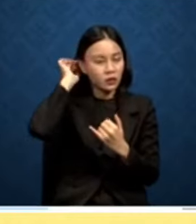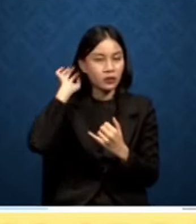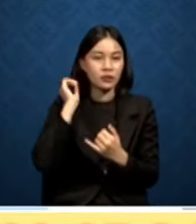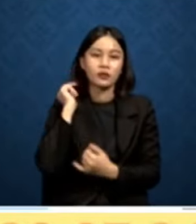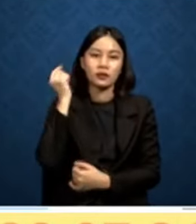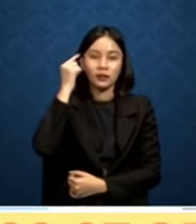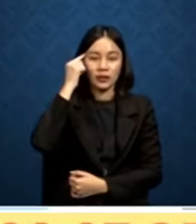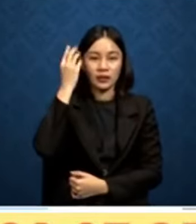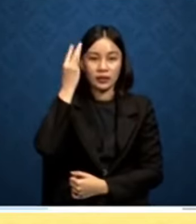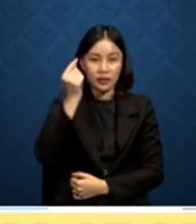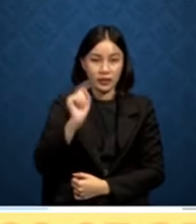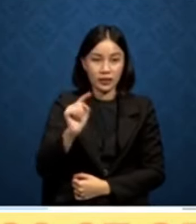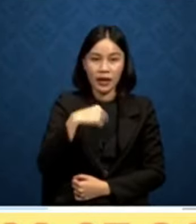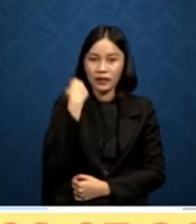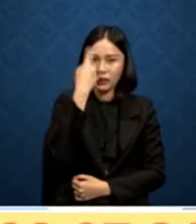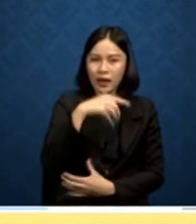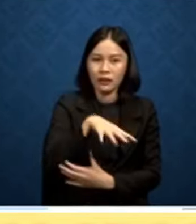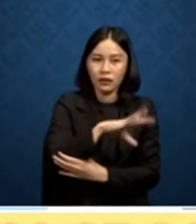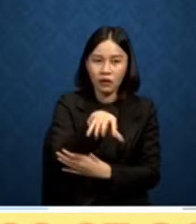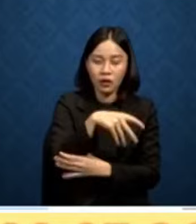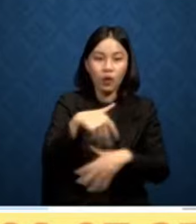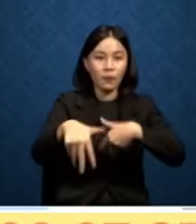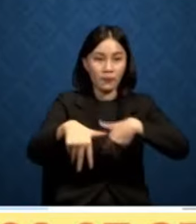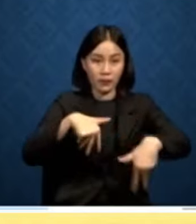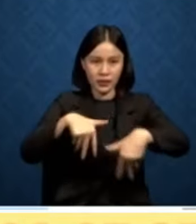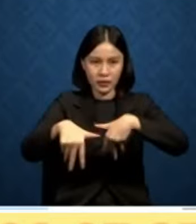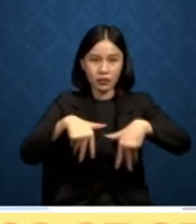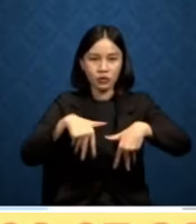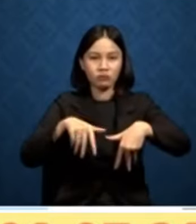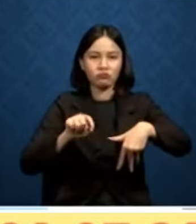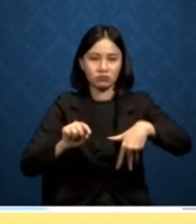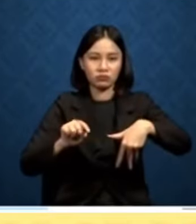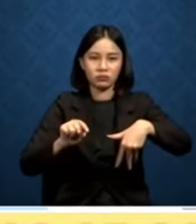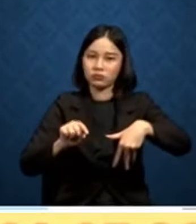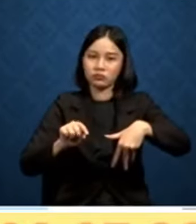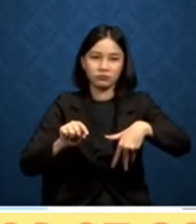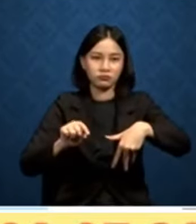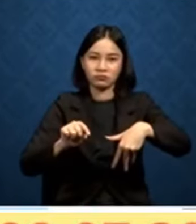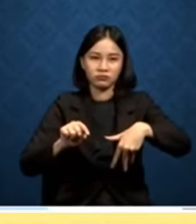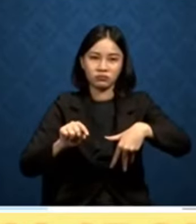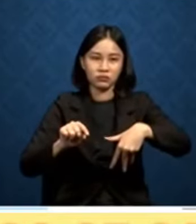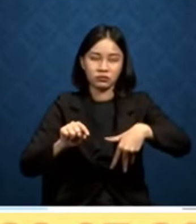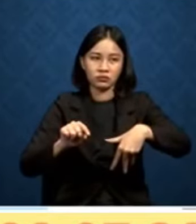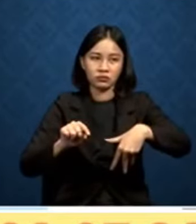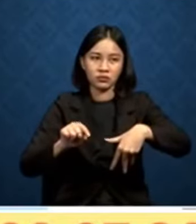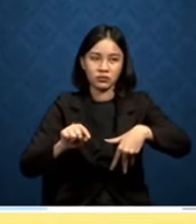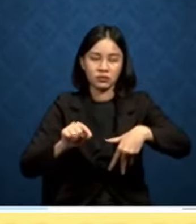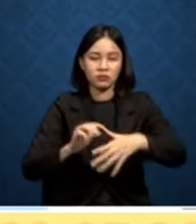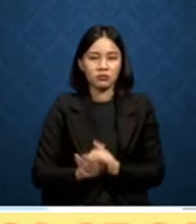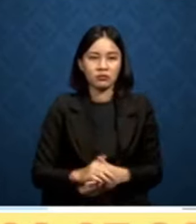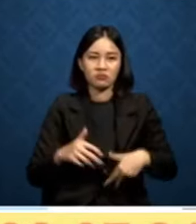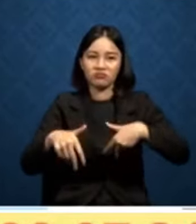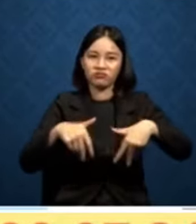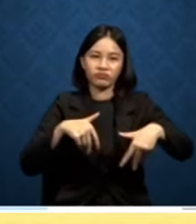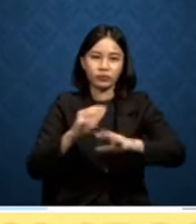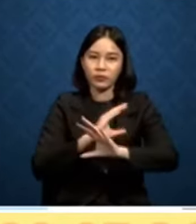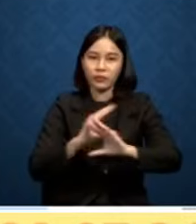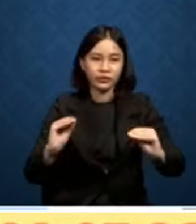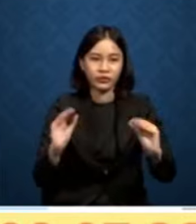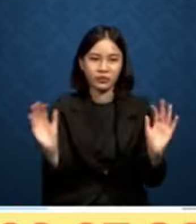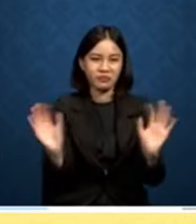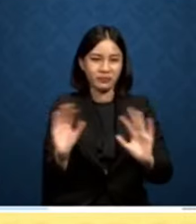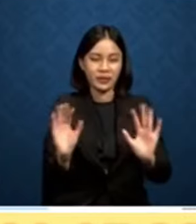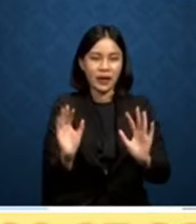การกระทําของพวกที่หลอกลงประชาชนมันไม่สามารทจะให้อภัยได้จริๆ มนไม่ควรจะม